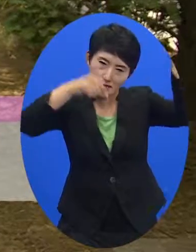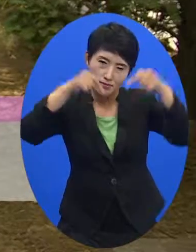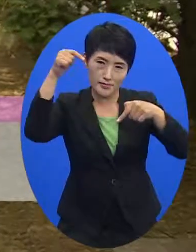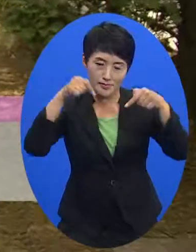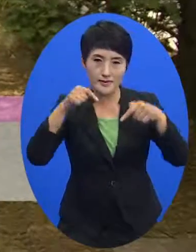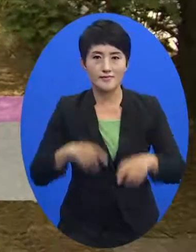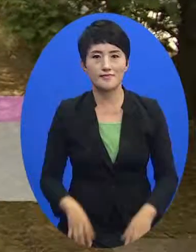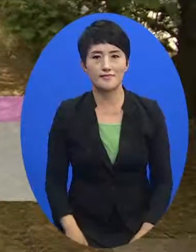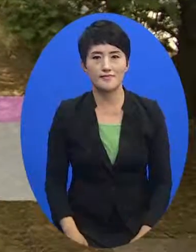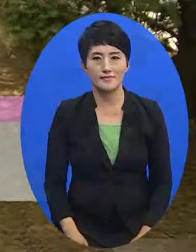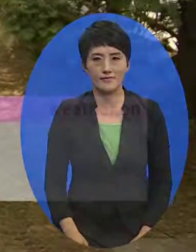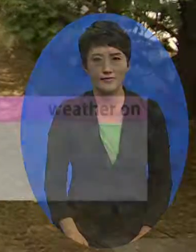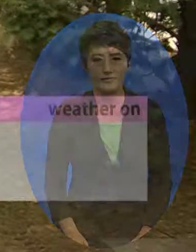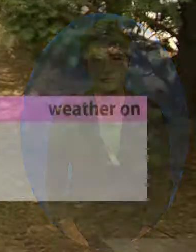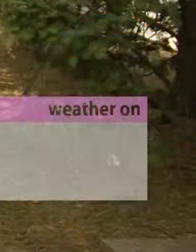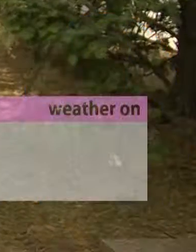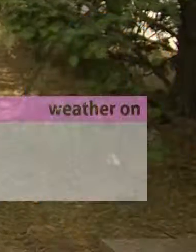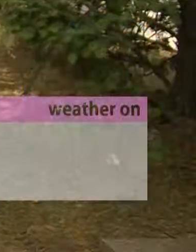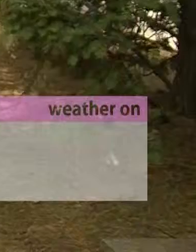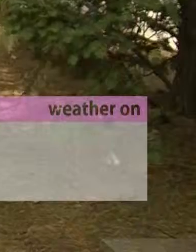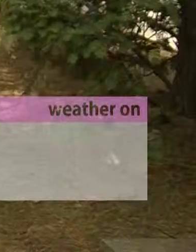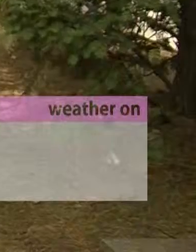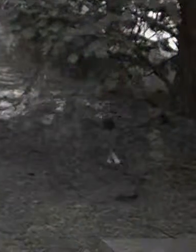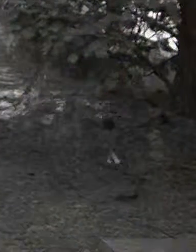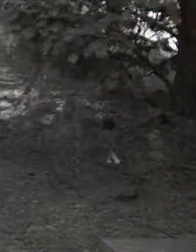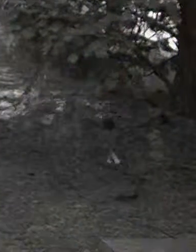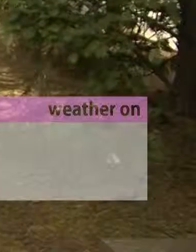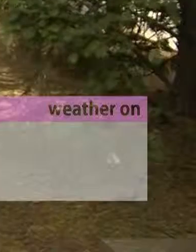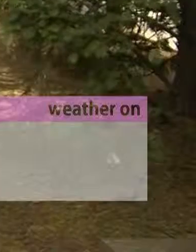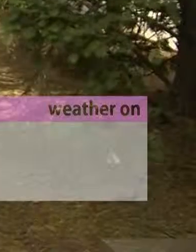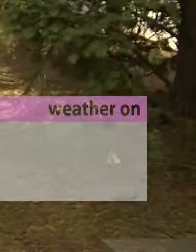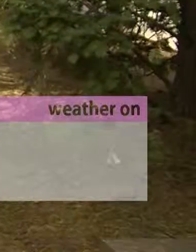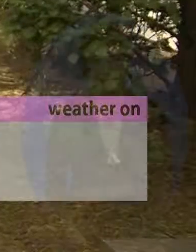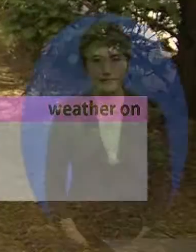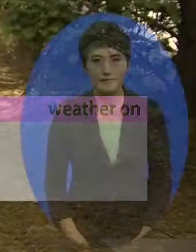기압골의 영향으로 비가 예상되고 있습니다.